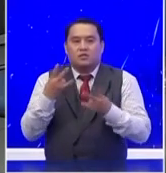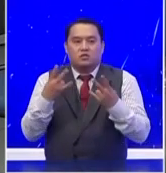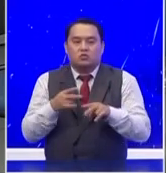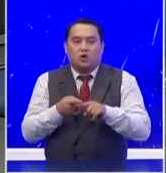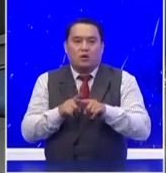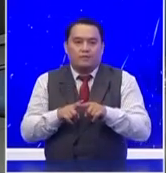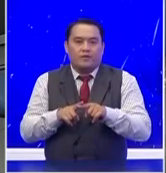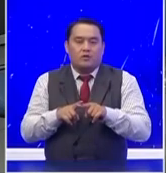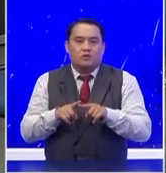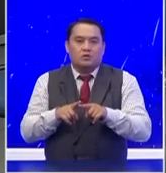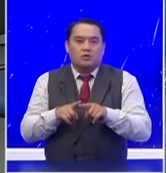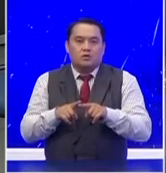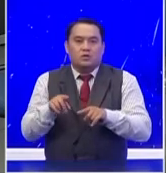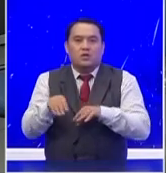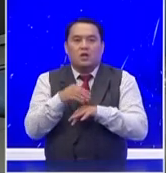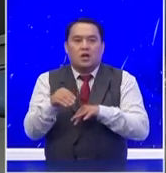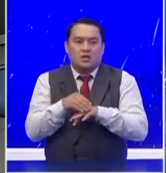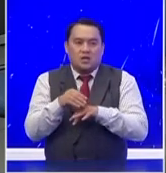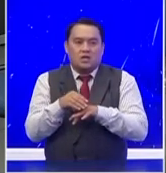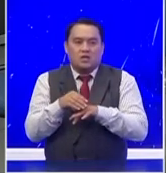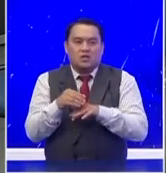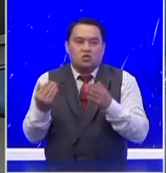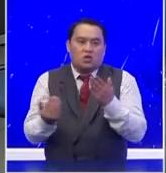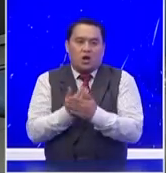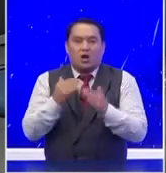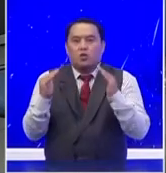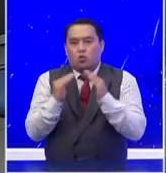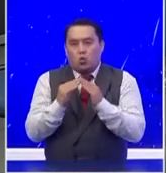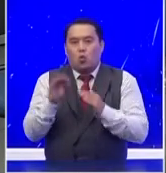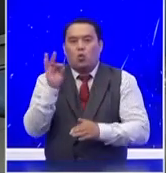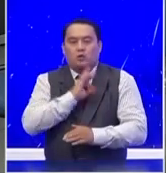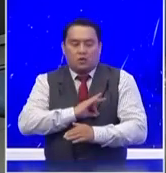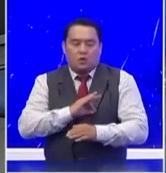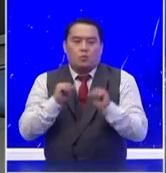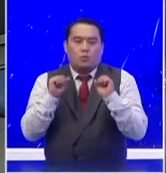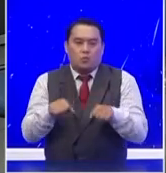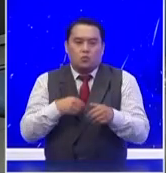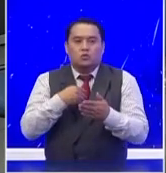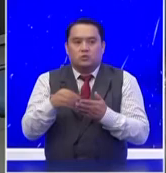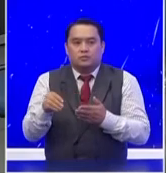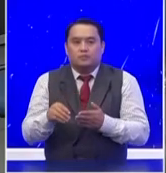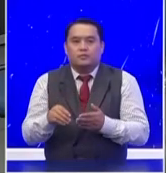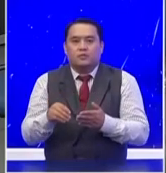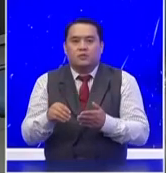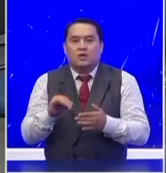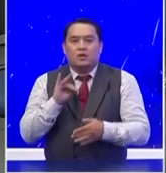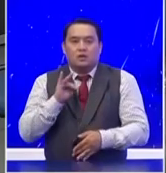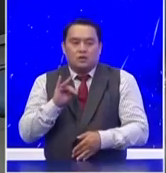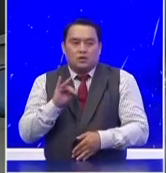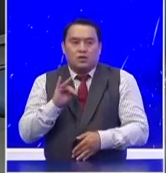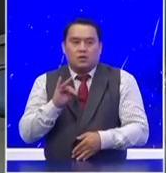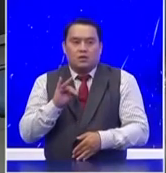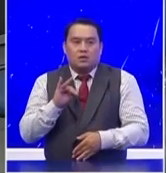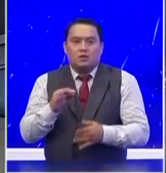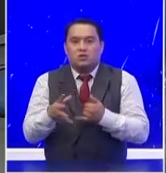бір артықшылығы ерлі зайыптылар жаңа үйлерден де қолданыста болған үйлерден де үй сатып ала алады және де